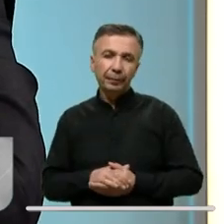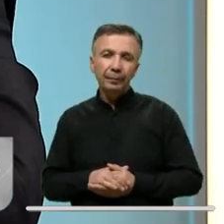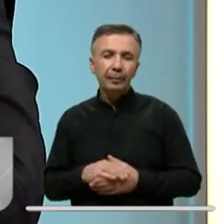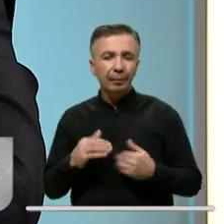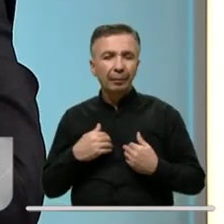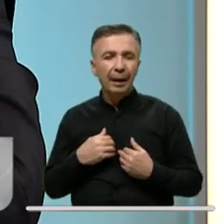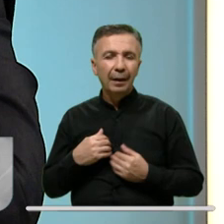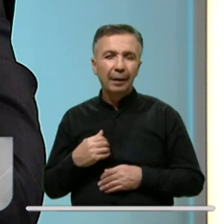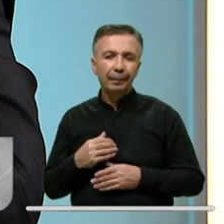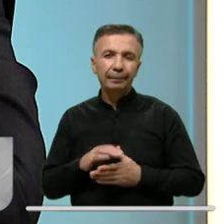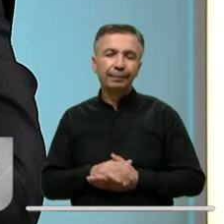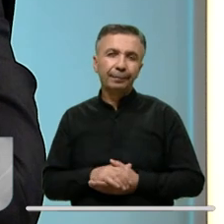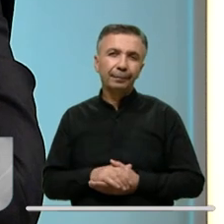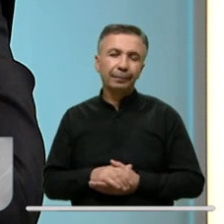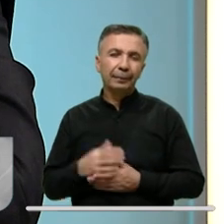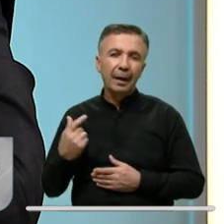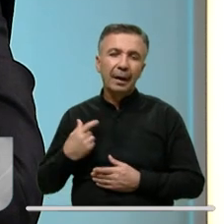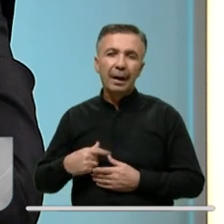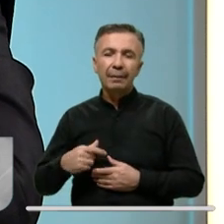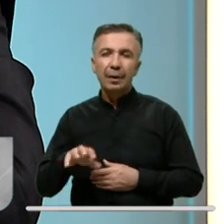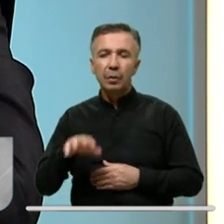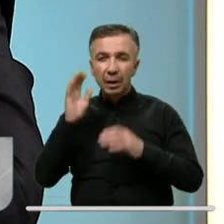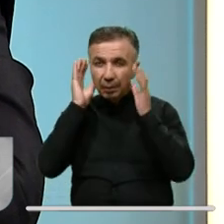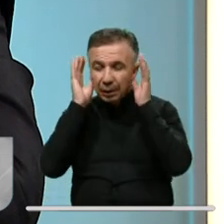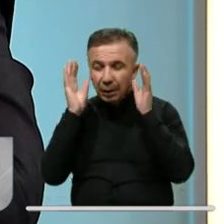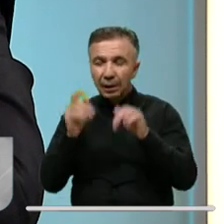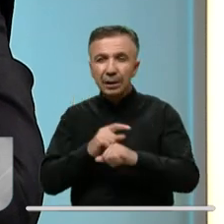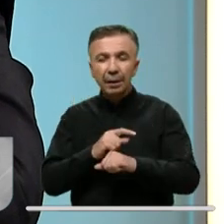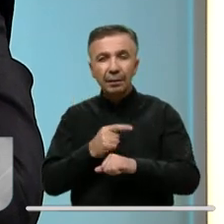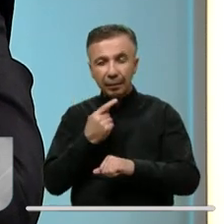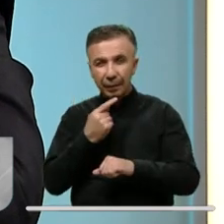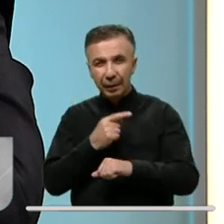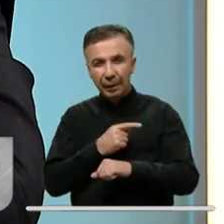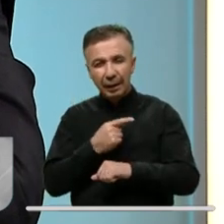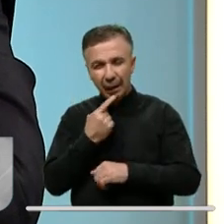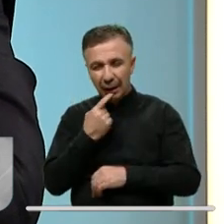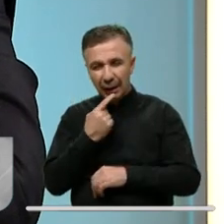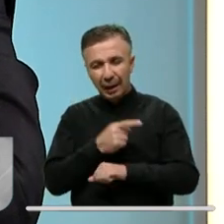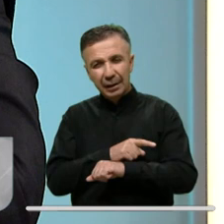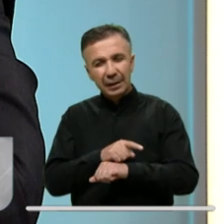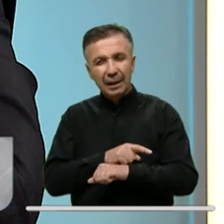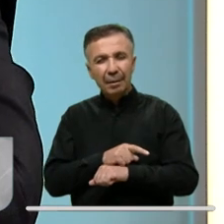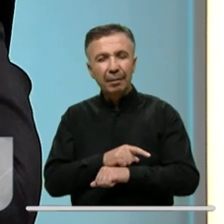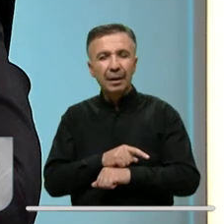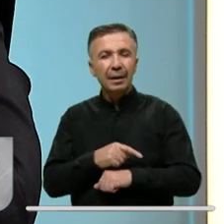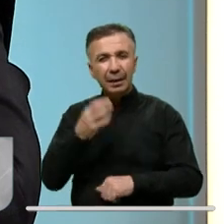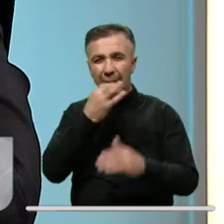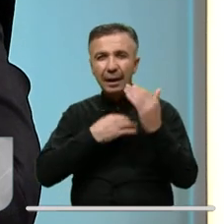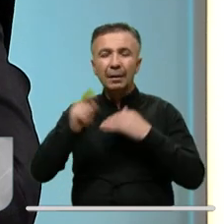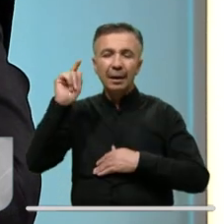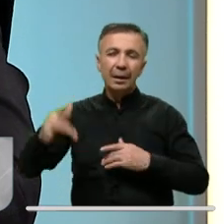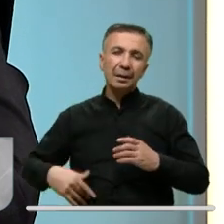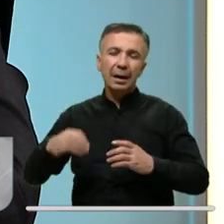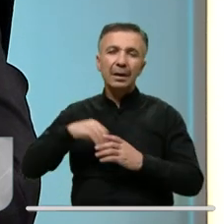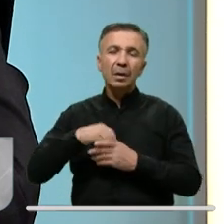bir sünnet kılacağım Yani bir Nafile bir namaz kılacağım dediğimiz zaman geçerlidir niyet etti Allah rızası için öğle